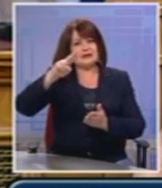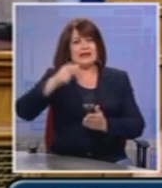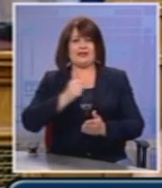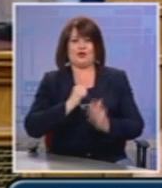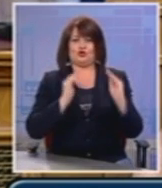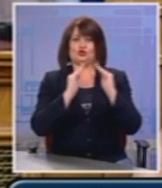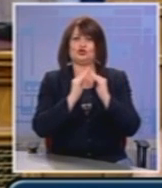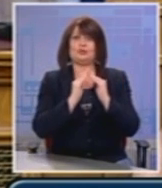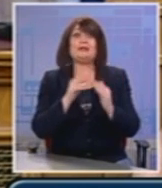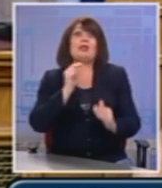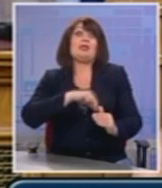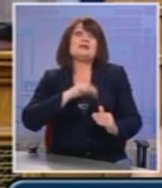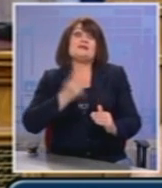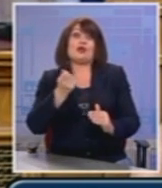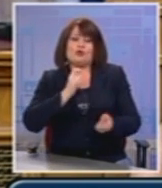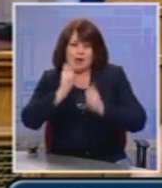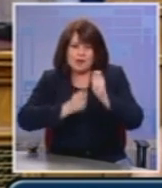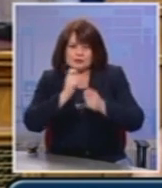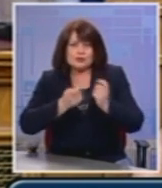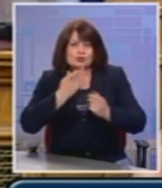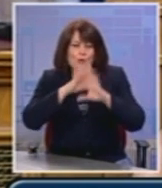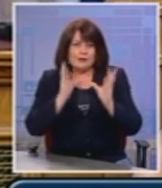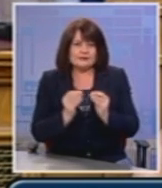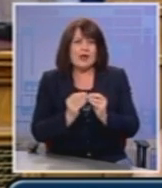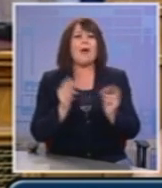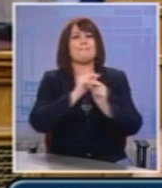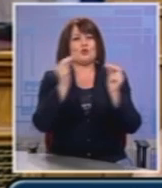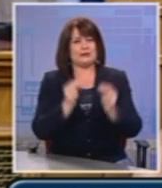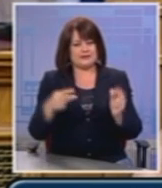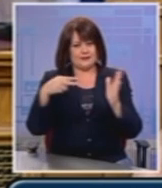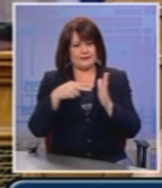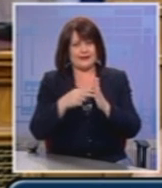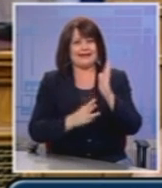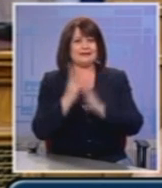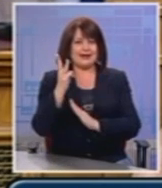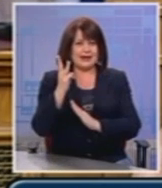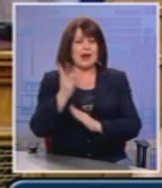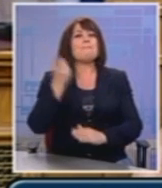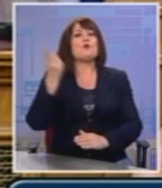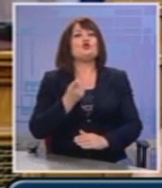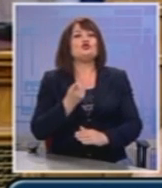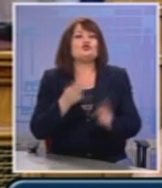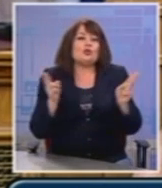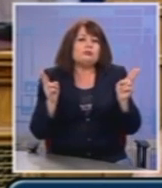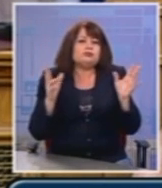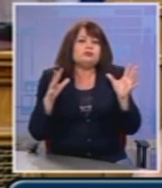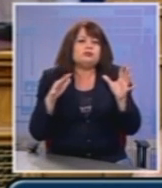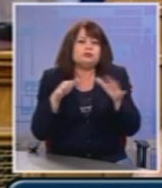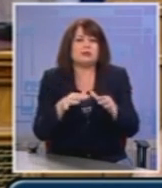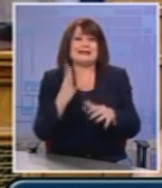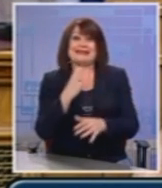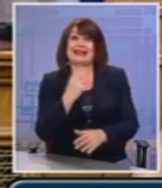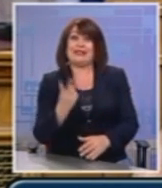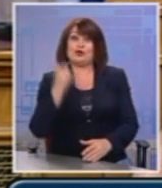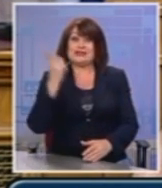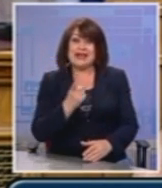στέγη ασύμφορη οικονομικά με αποτέλεσμα το 2013 τα ποσοστά συνωστισμού να φτάσουν το 42%